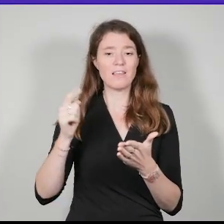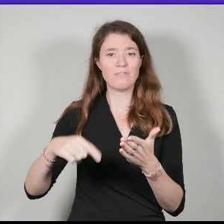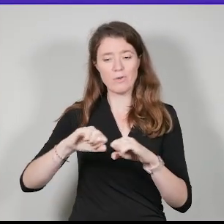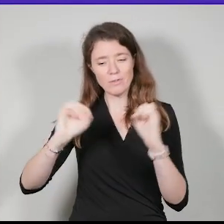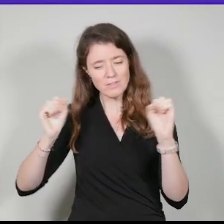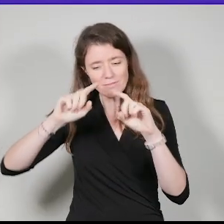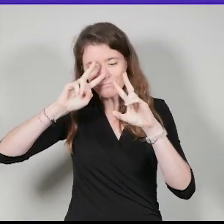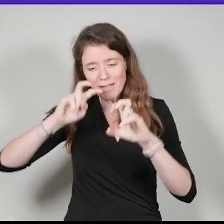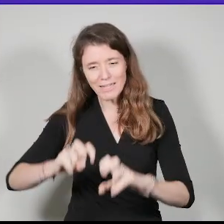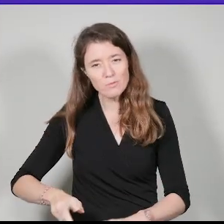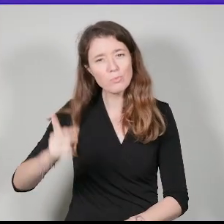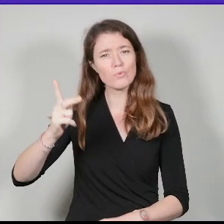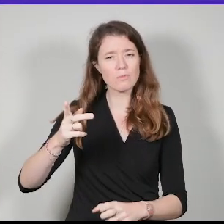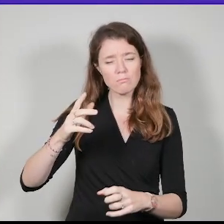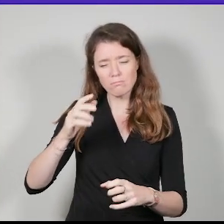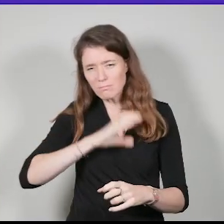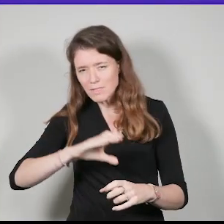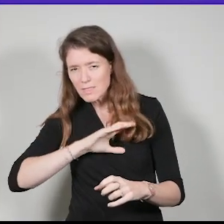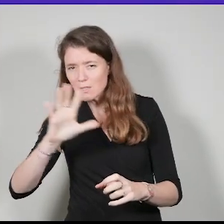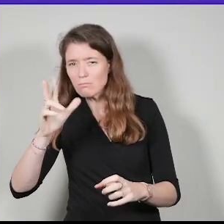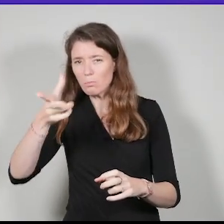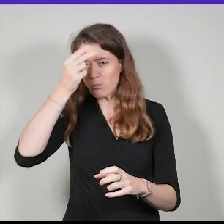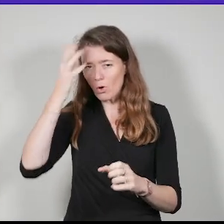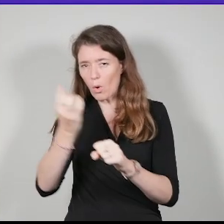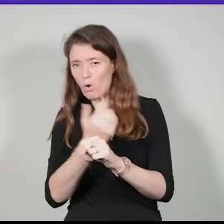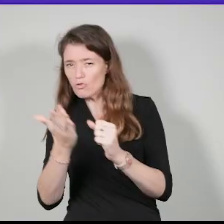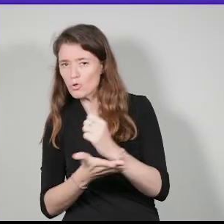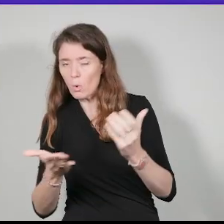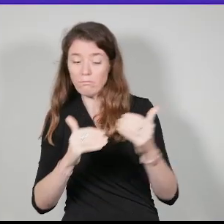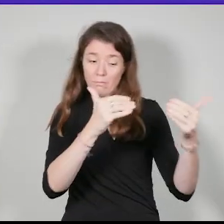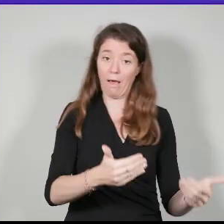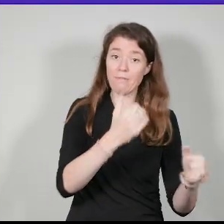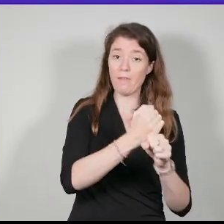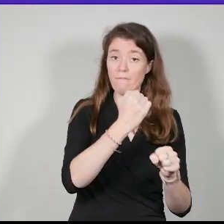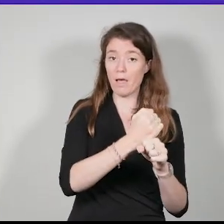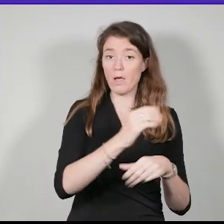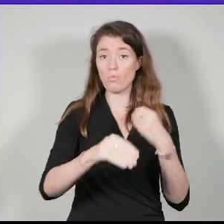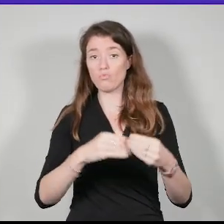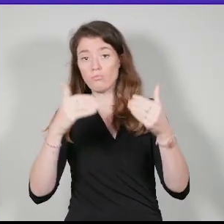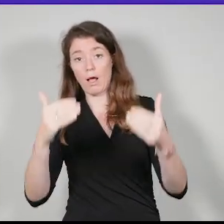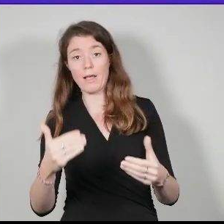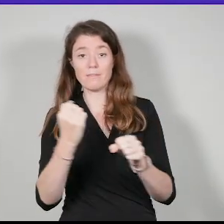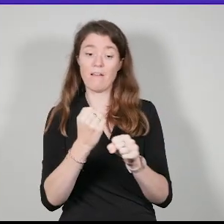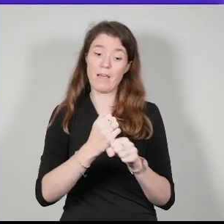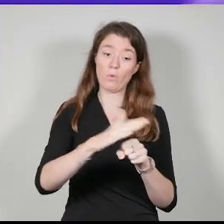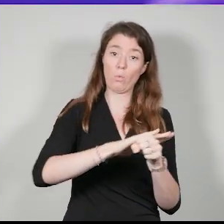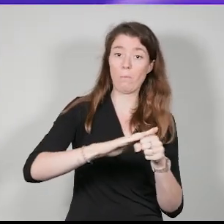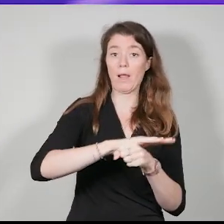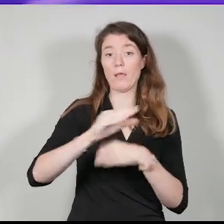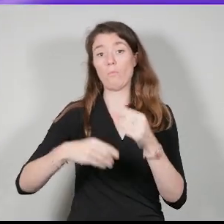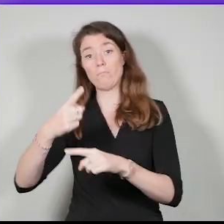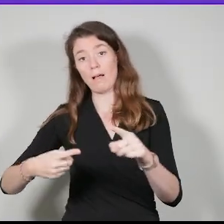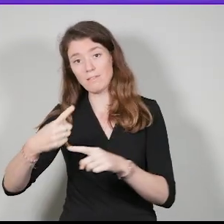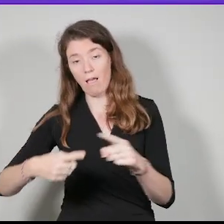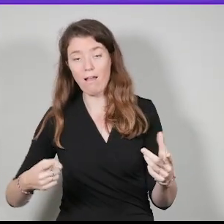creuser pour bien comprendre les enjeux. Est-ce que c'est une cessation d'activité totale ou partielle, avec du